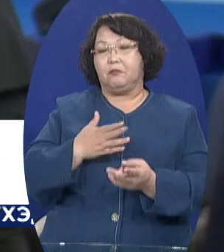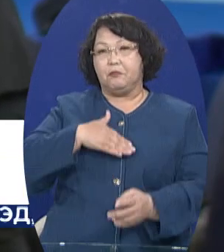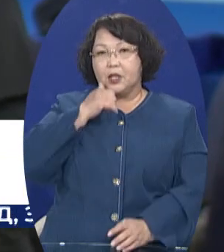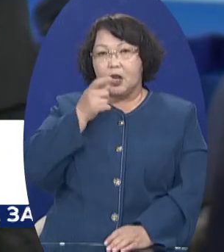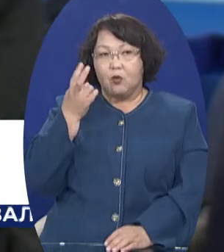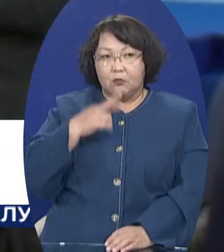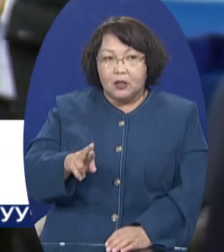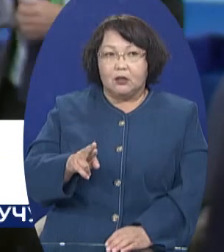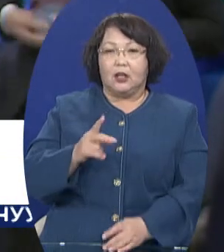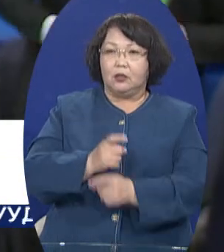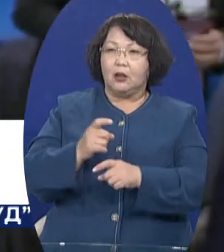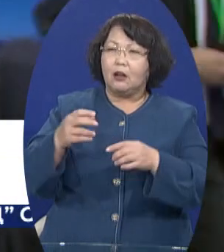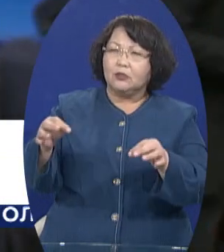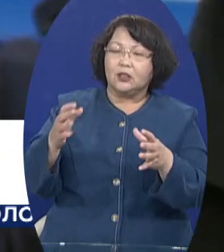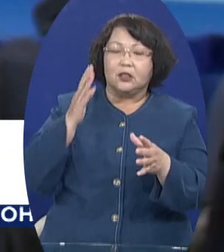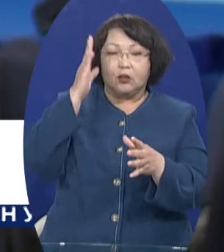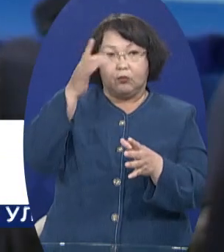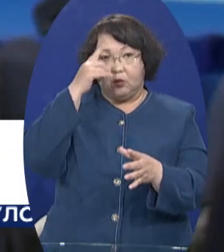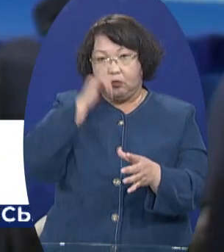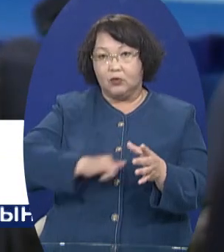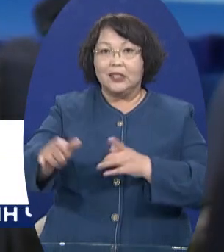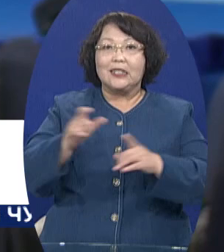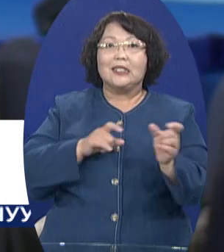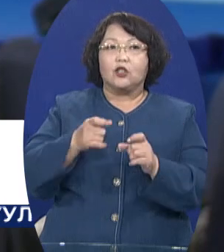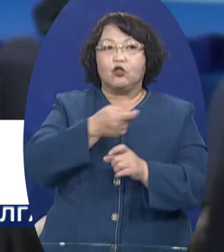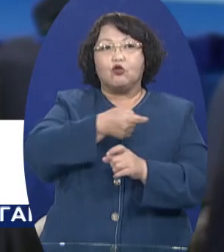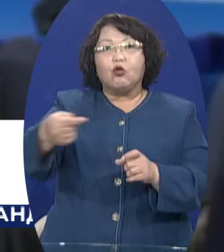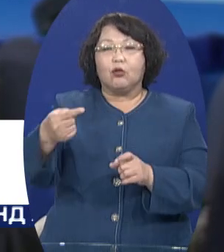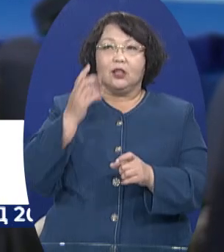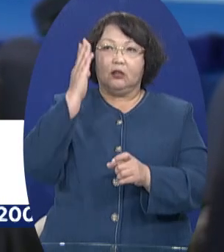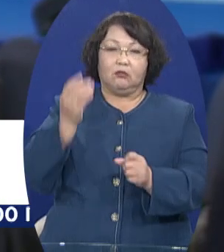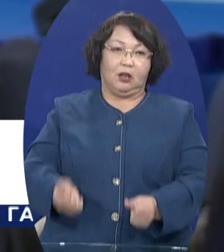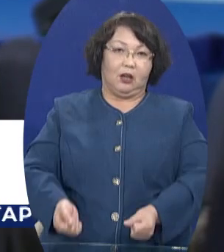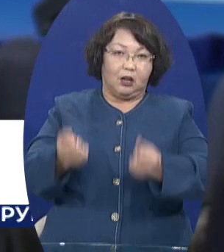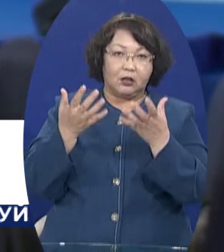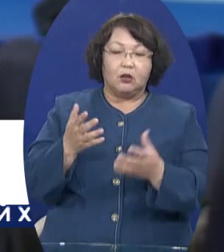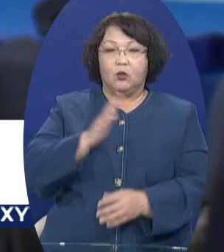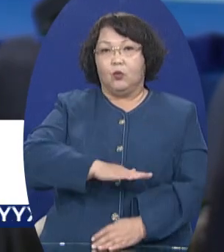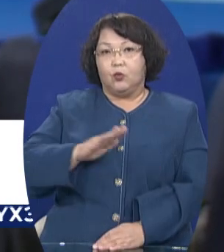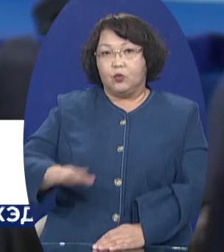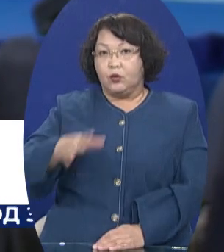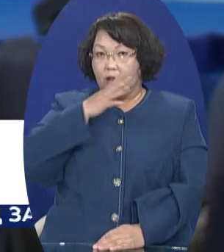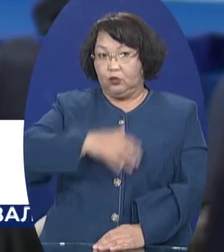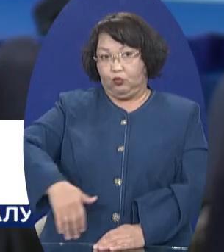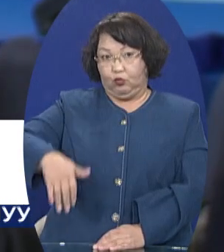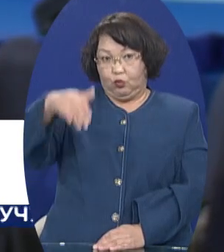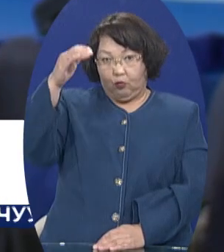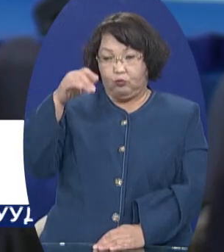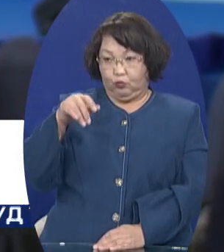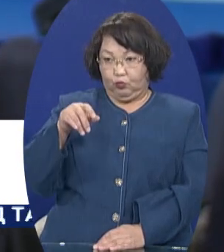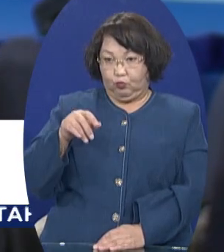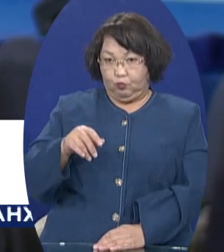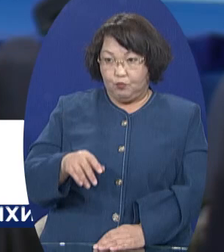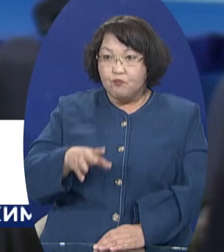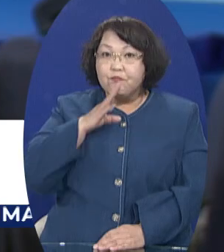цаана Монголын эдийн засгийн уур амьсгалын өөрчлөлтийн сөрөг нөлөөлөл яаж нөлөөлөх гэдэг дээр яг энэ хүүхдүүд манд одоо бас биеийн төрсөн шийдвэр гаргагч нар болох болохоор зэрэг